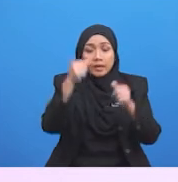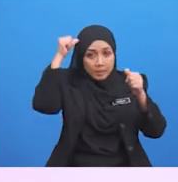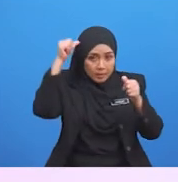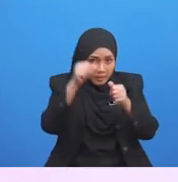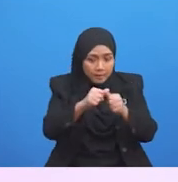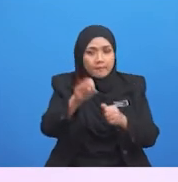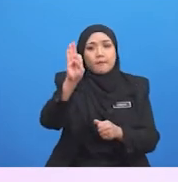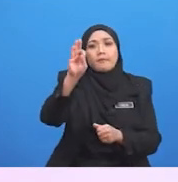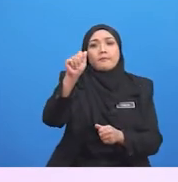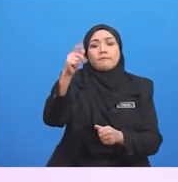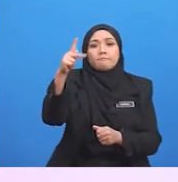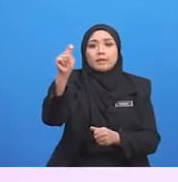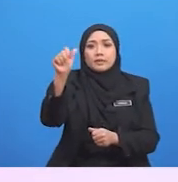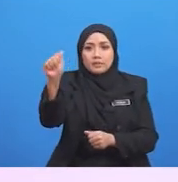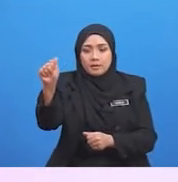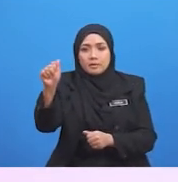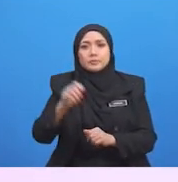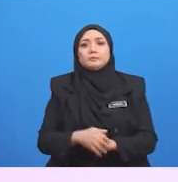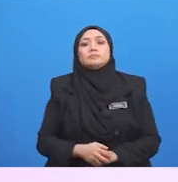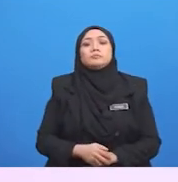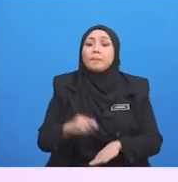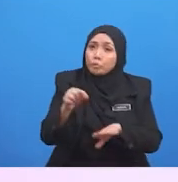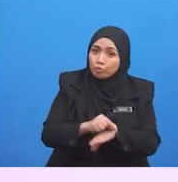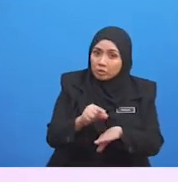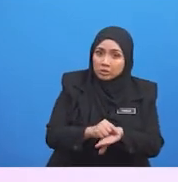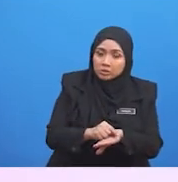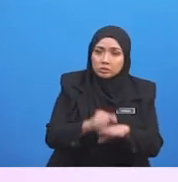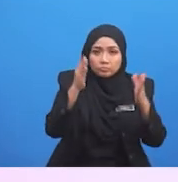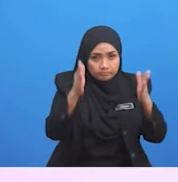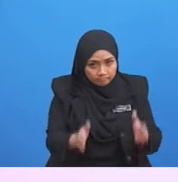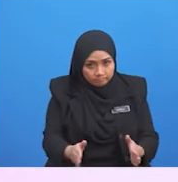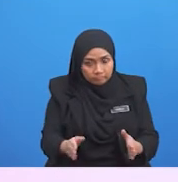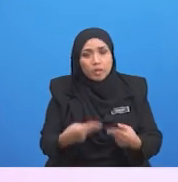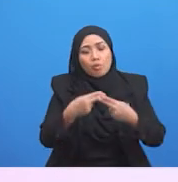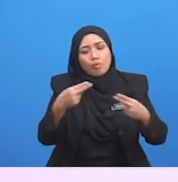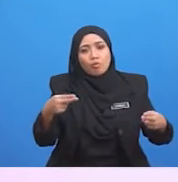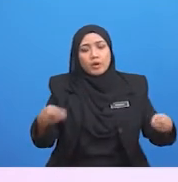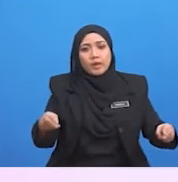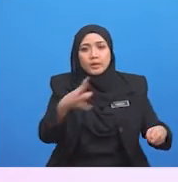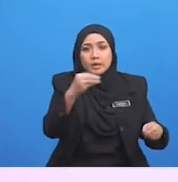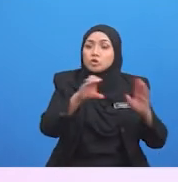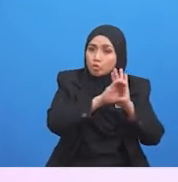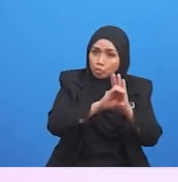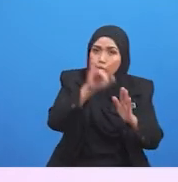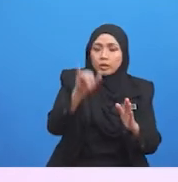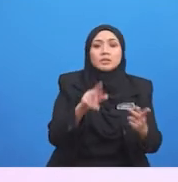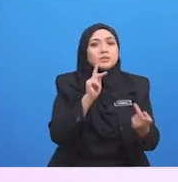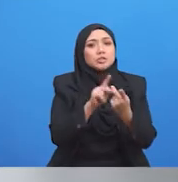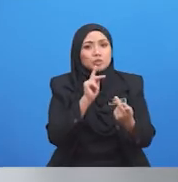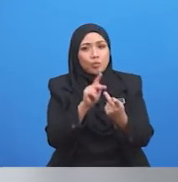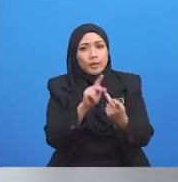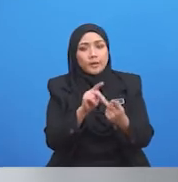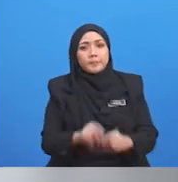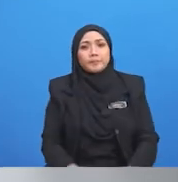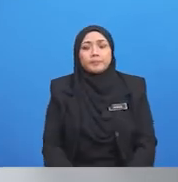tentang klasifikasi produk pengguna beserta huraian dan contoh yang sesuai.